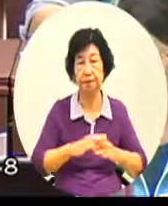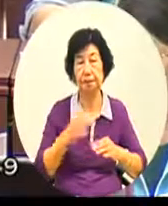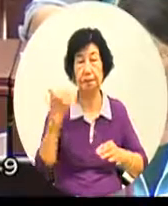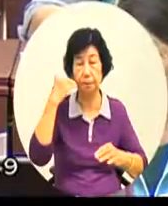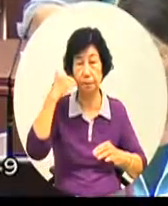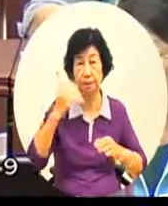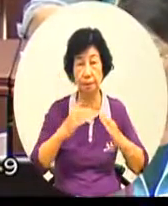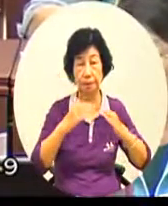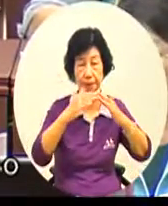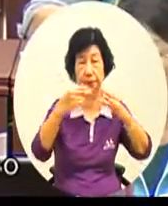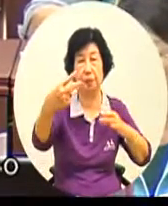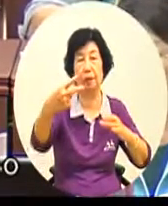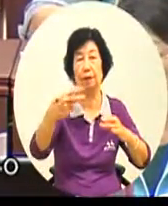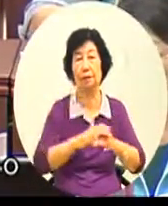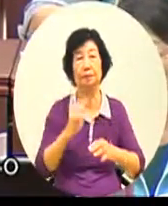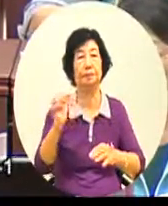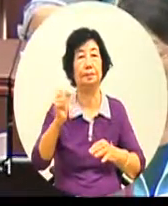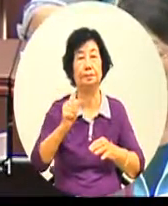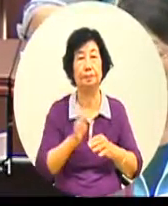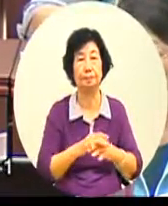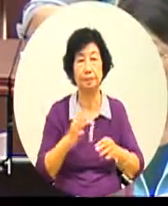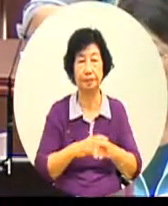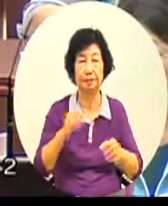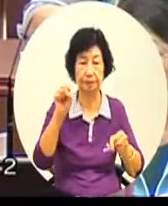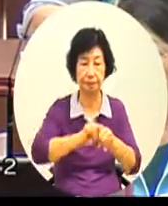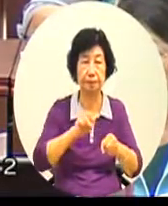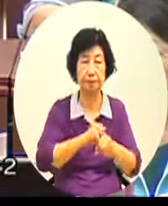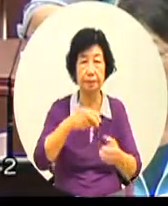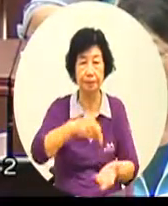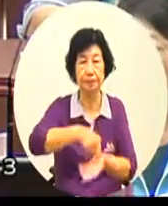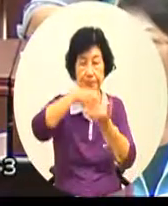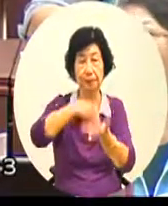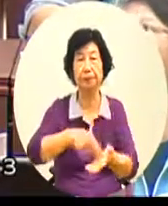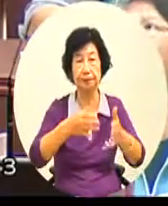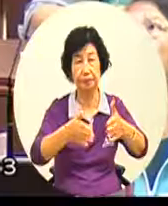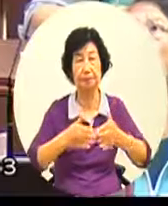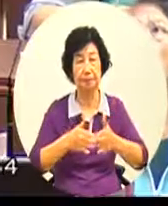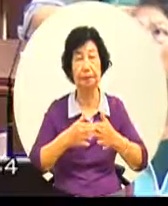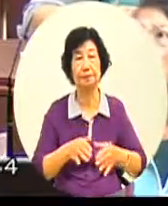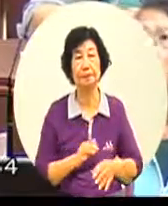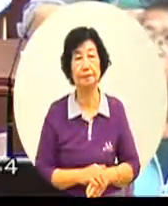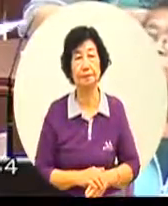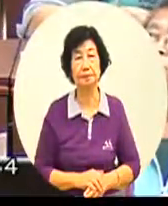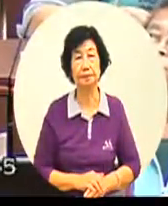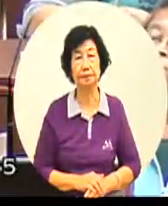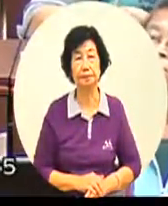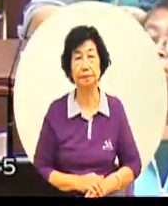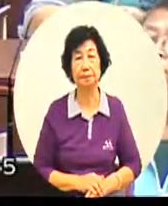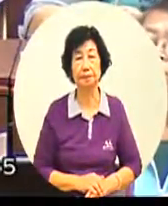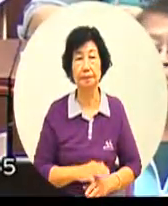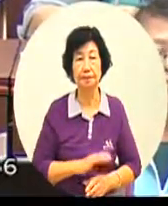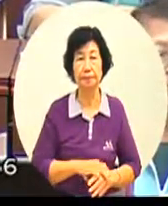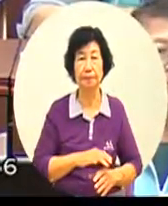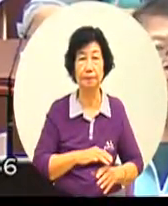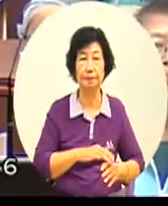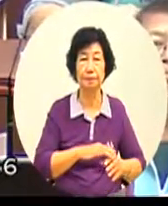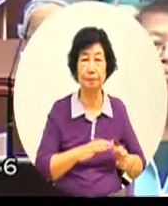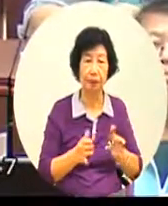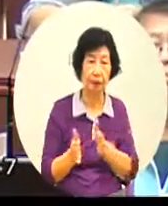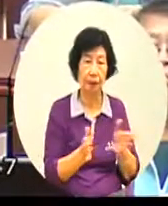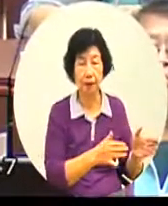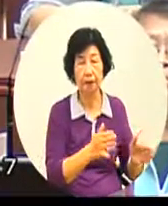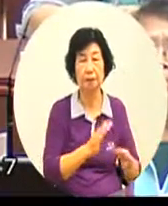能运用，要不然我们就要加设电梯好，然后它所有动线的部分全部都要改